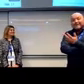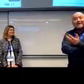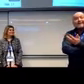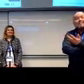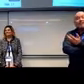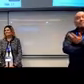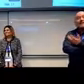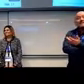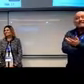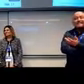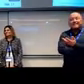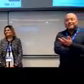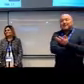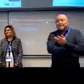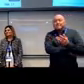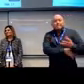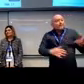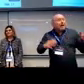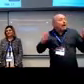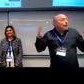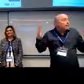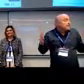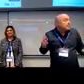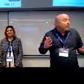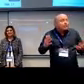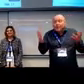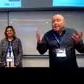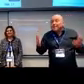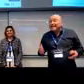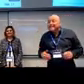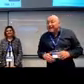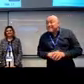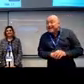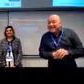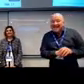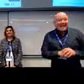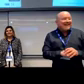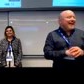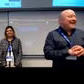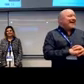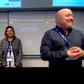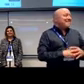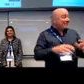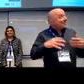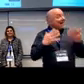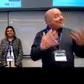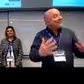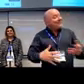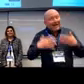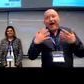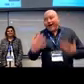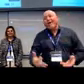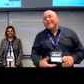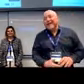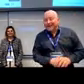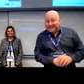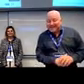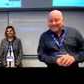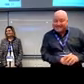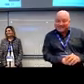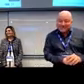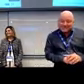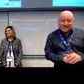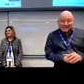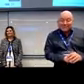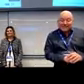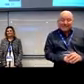Excel qu'on ne connaît pas et qui existe déjà? On ne le sait pas, on ne le saura peut-être jamais. En tout cas, la nôtre, on va la